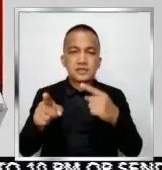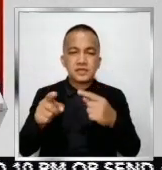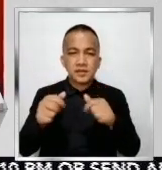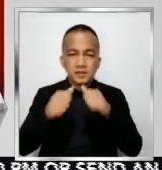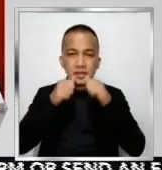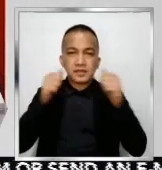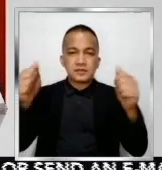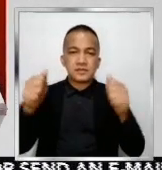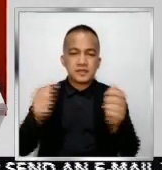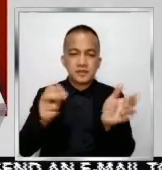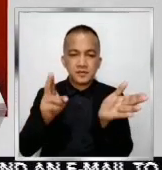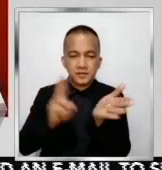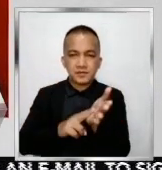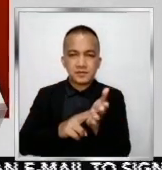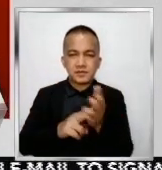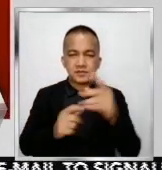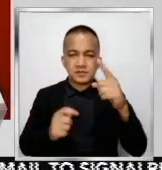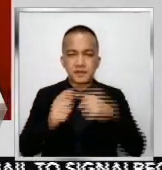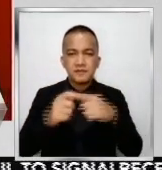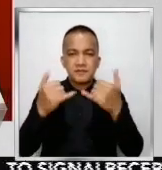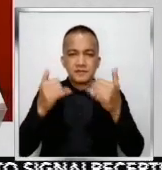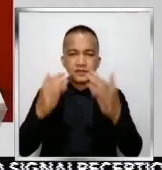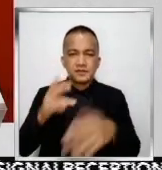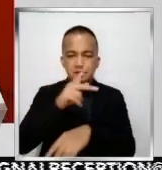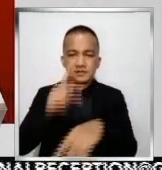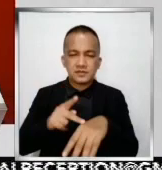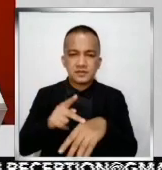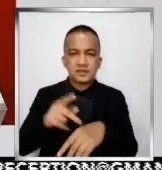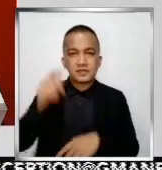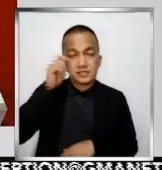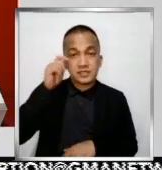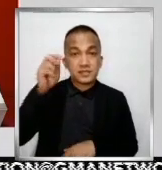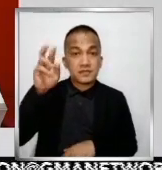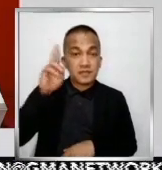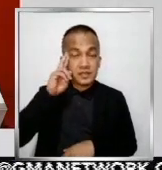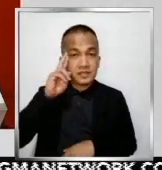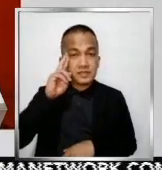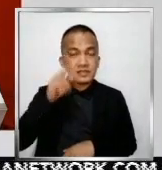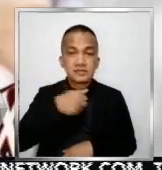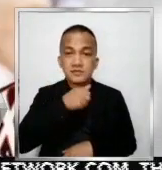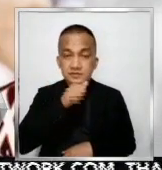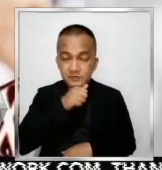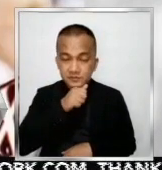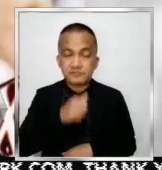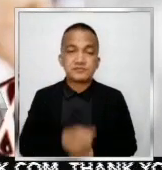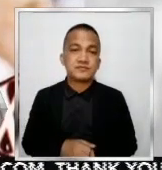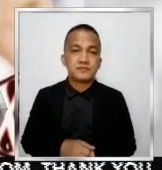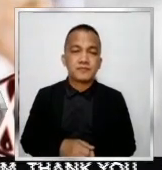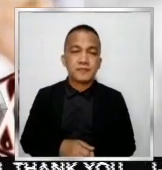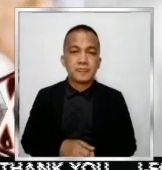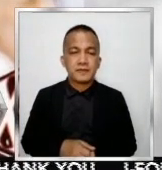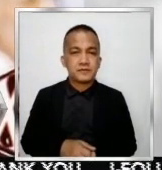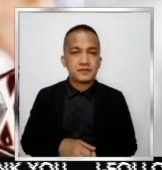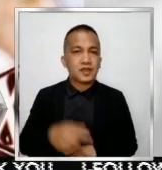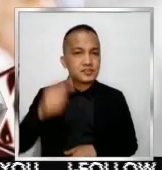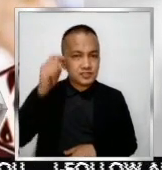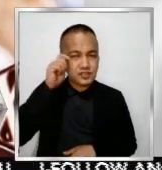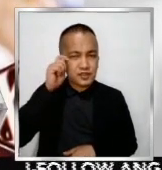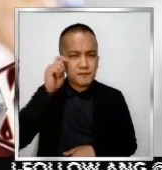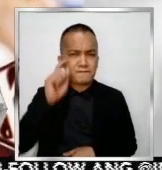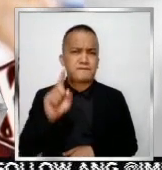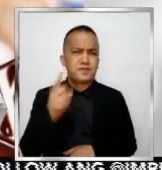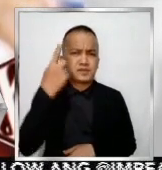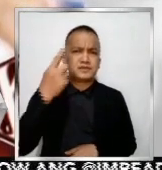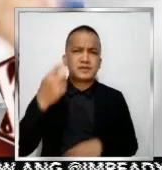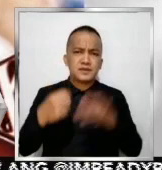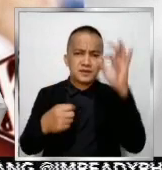nila sa top collegiate player ng Pilipinas na si Thirdy Ravena ng Ateneo de Manila University. Si Thirdy, na kauna-unahang Pilipino na kinuha